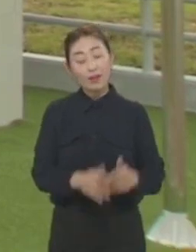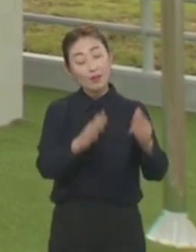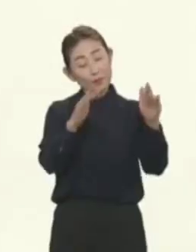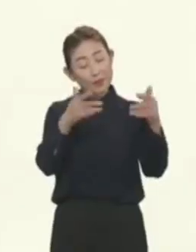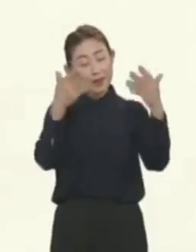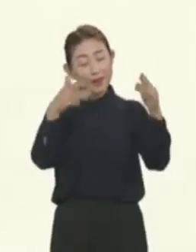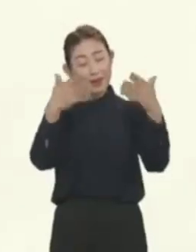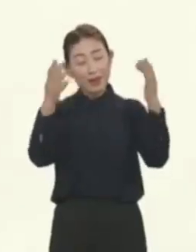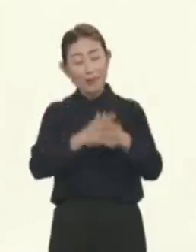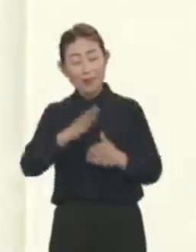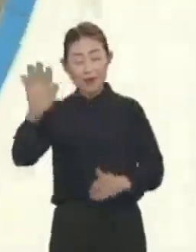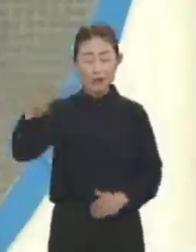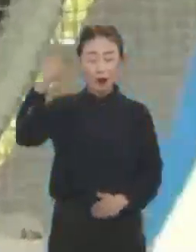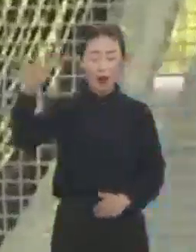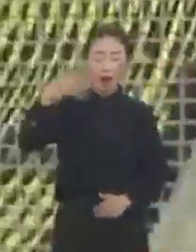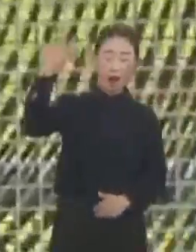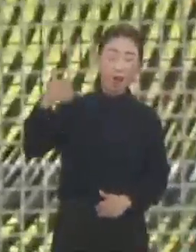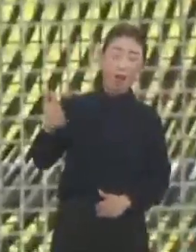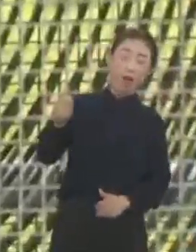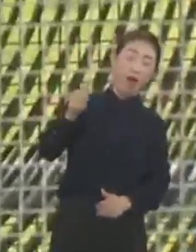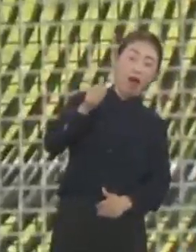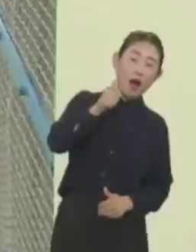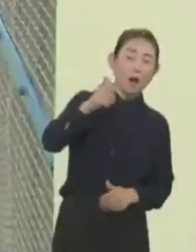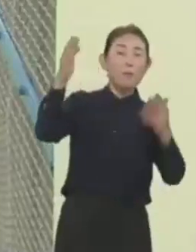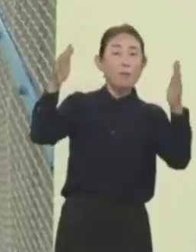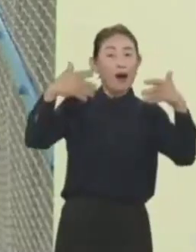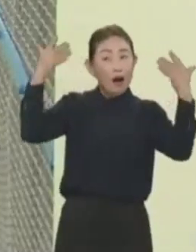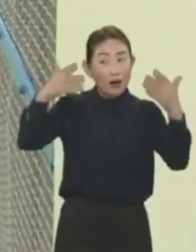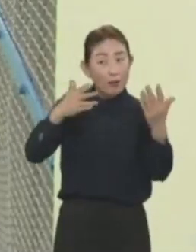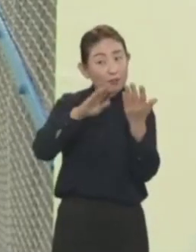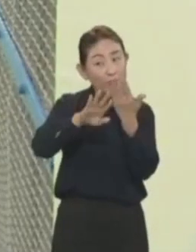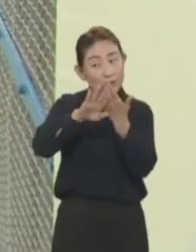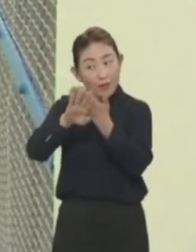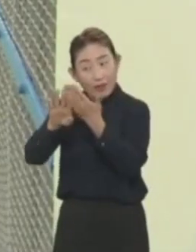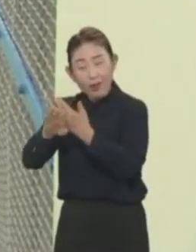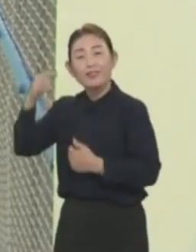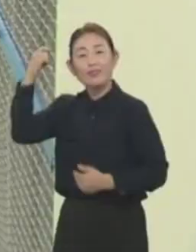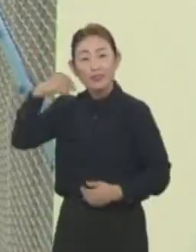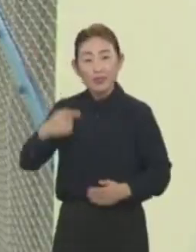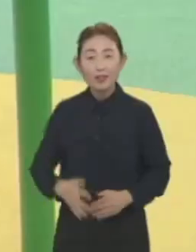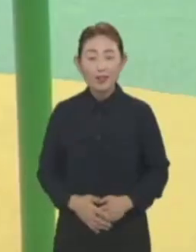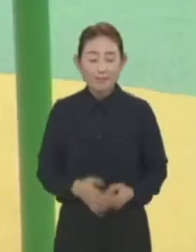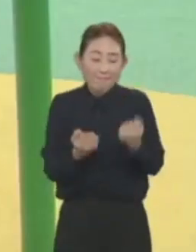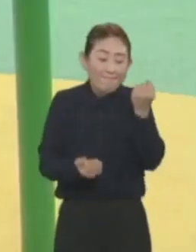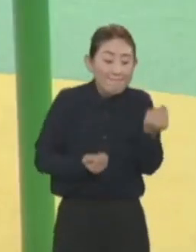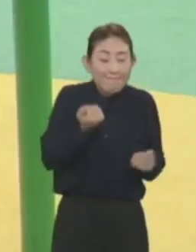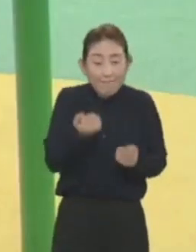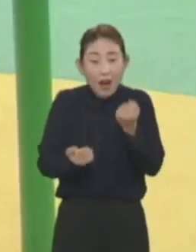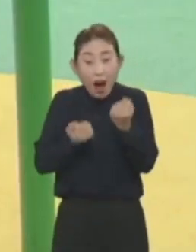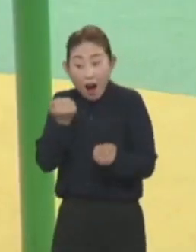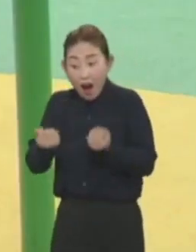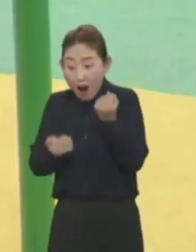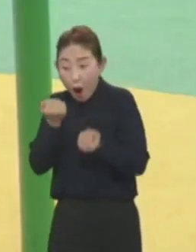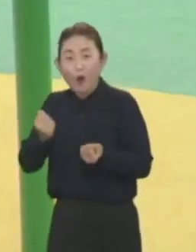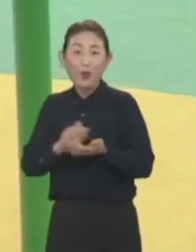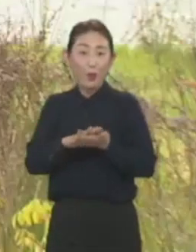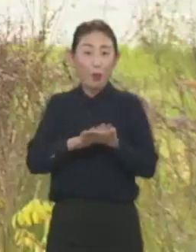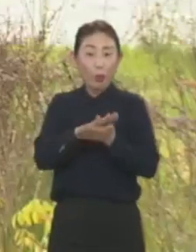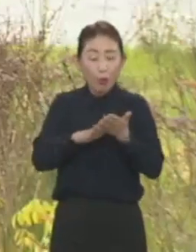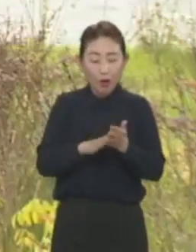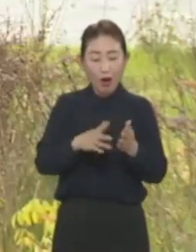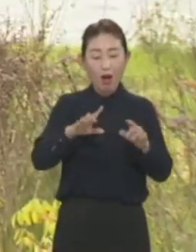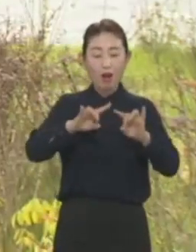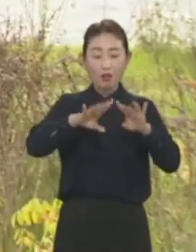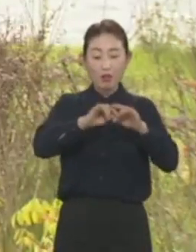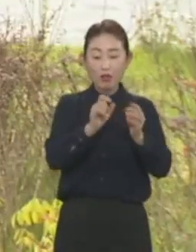산들바람에서 매서운 강풍까지 몸으로 직접 바람의 세기를 느껴봅니다. 자전거 페달을 밟는 놀이를 하면서도